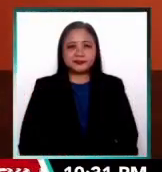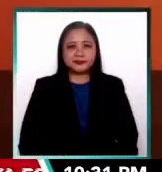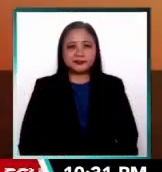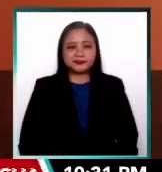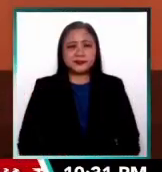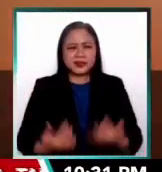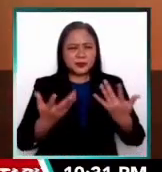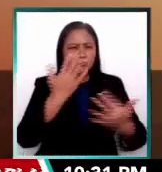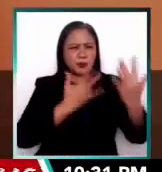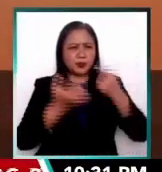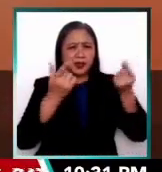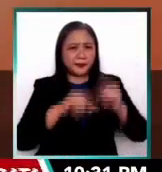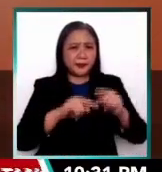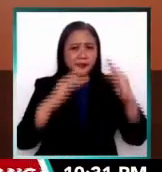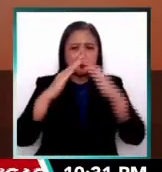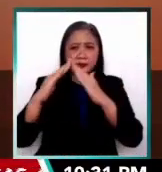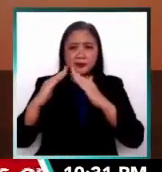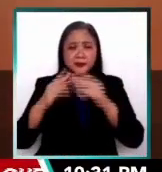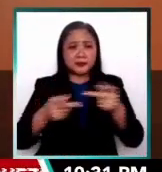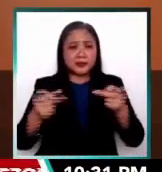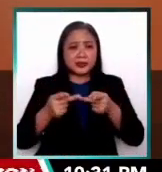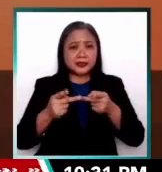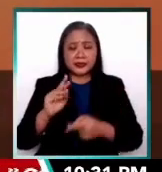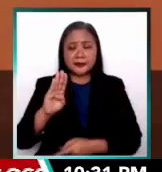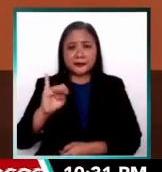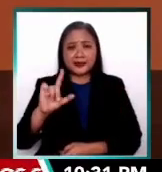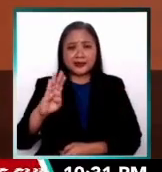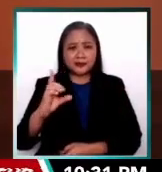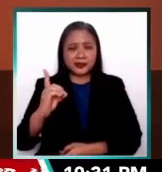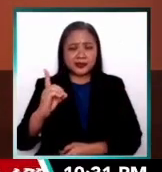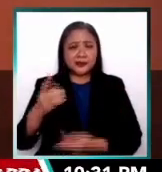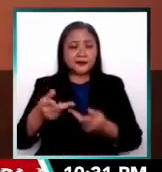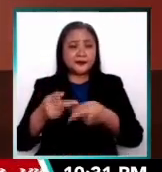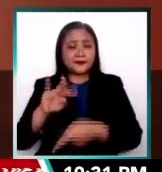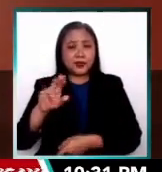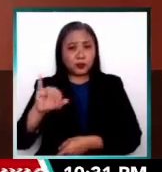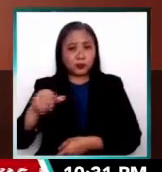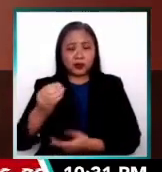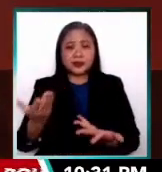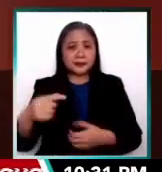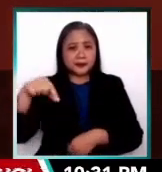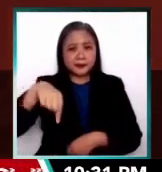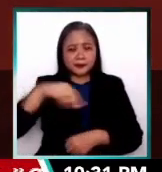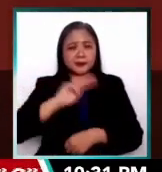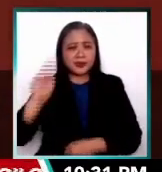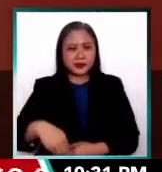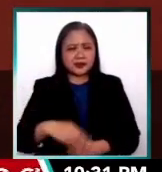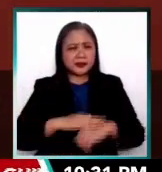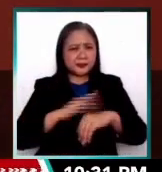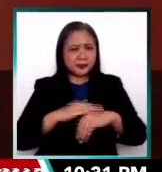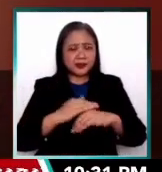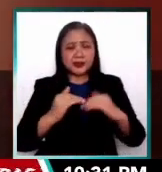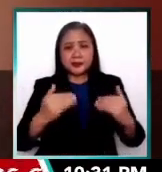Nagkasunog sa isang residential area sa Bilibid Viejo Street sa Quiapo, Maynila. Itinaas sa unang alarma ang sunog kaninang bago